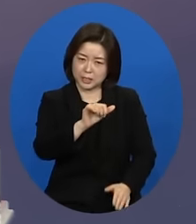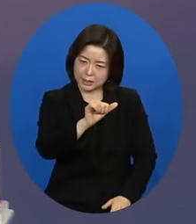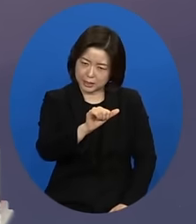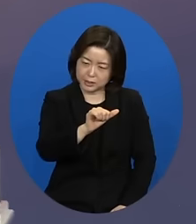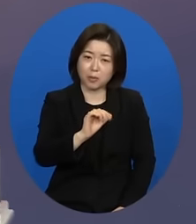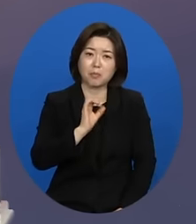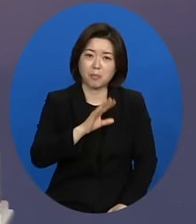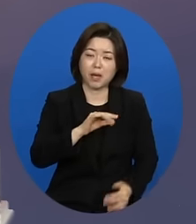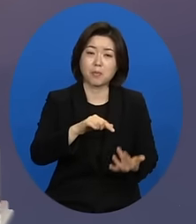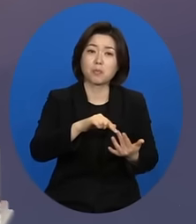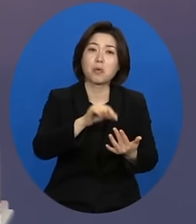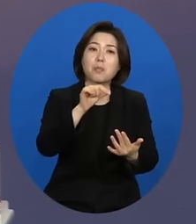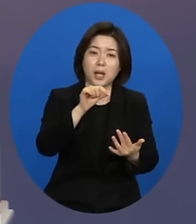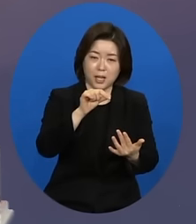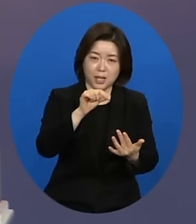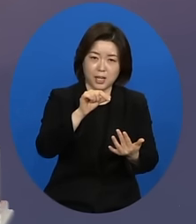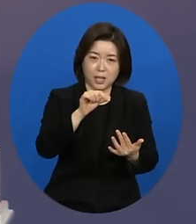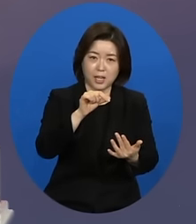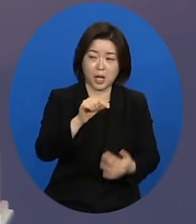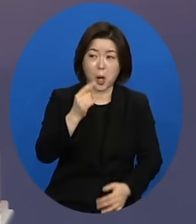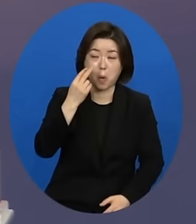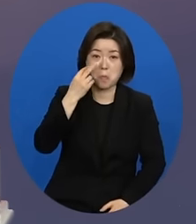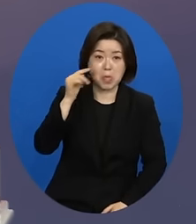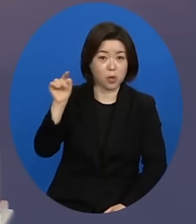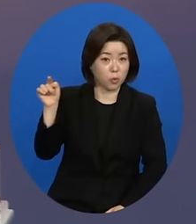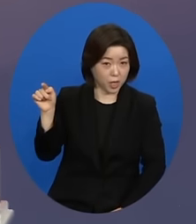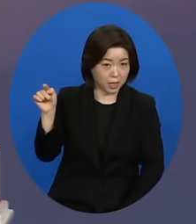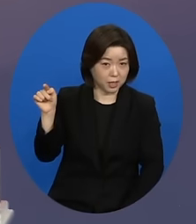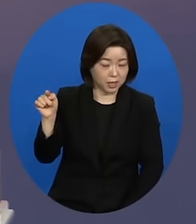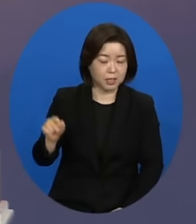5명만 뽑아서 미국에 있는